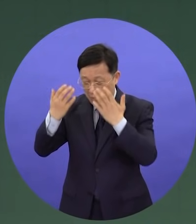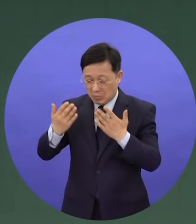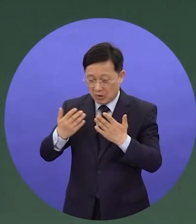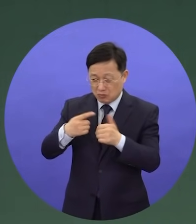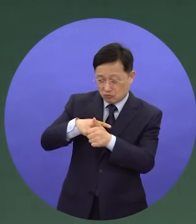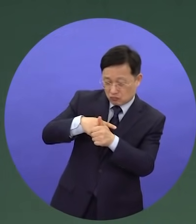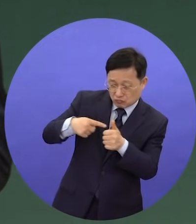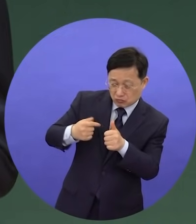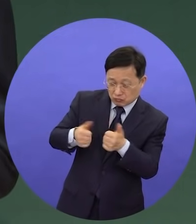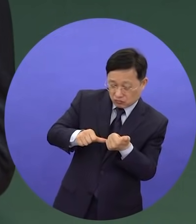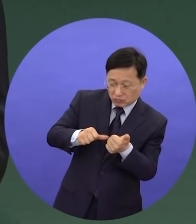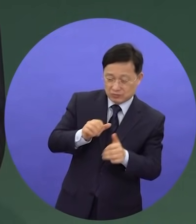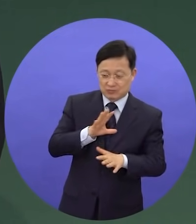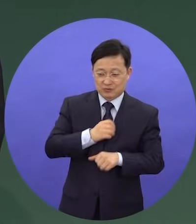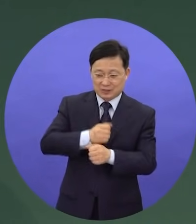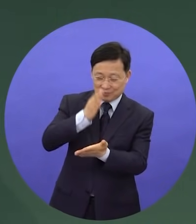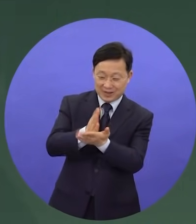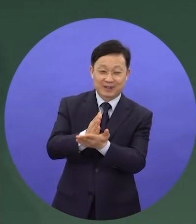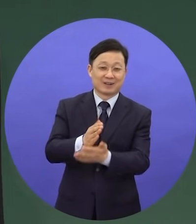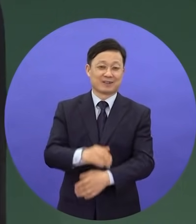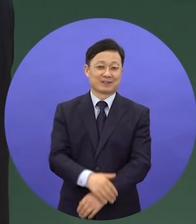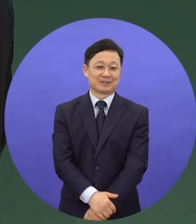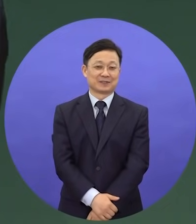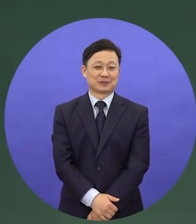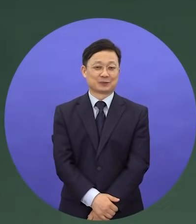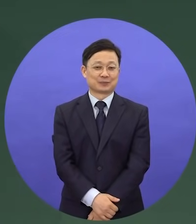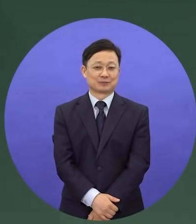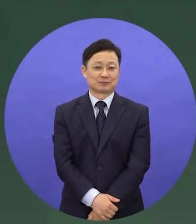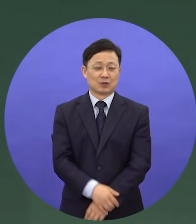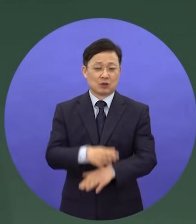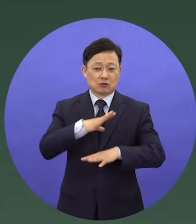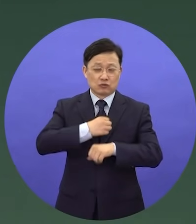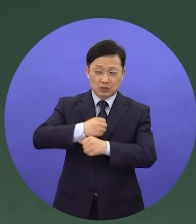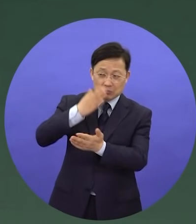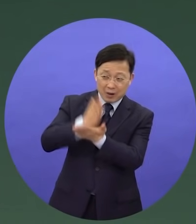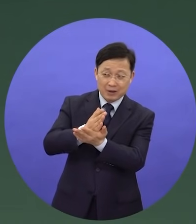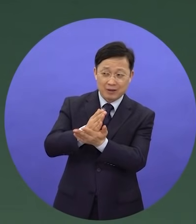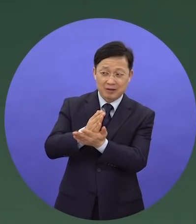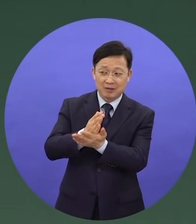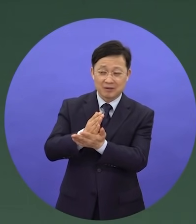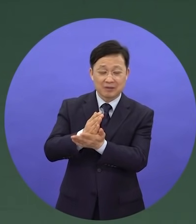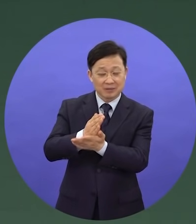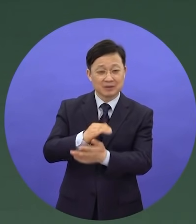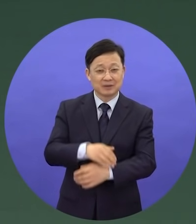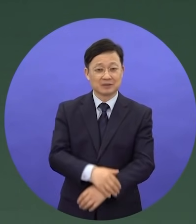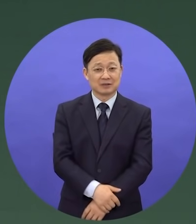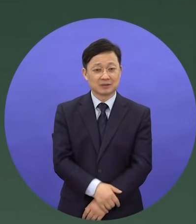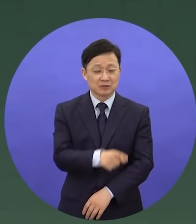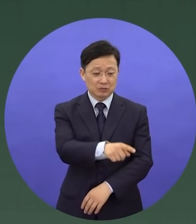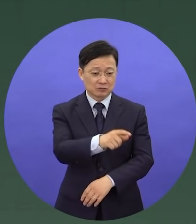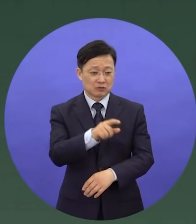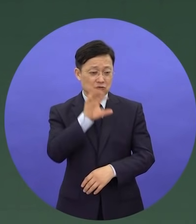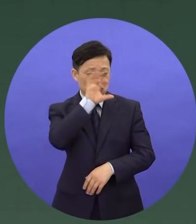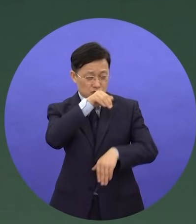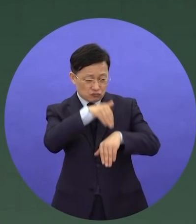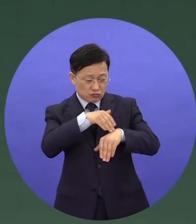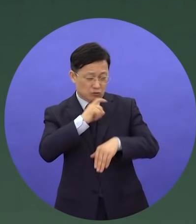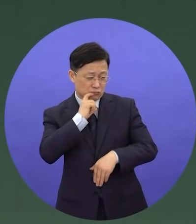말라. Do not fear persecution, tribulation, or martyrdom. 두려워 말라 말이에요. It says, don't be afraid. 이런 리듬 딱